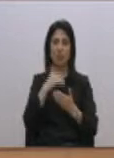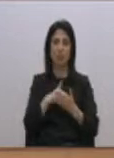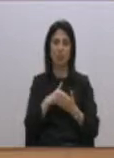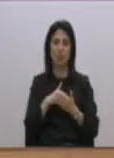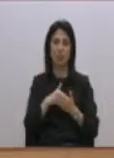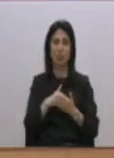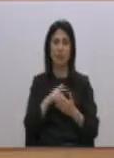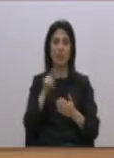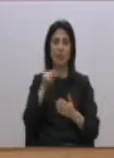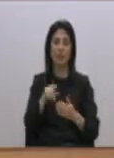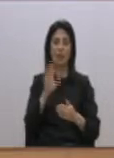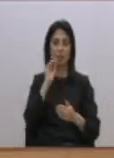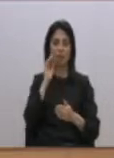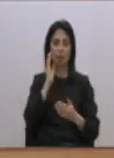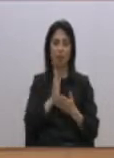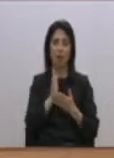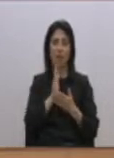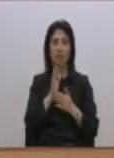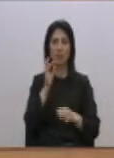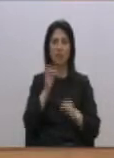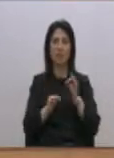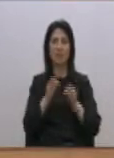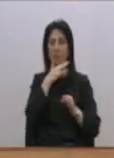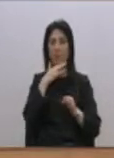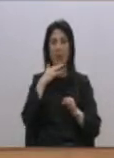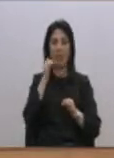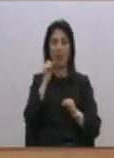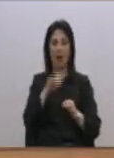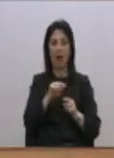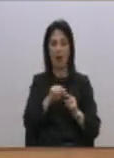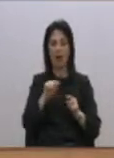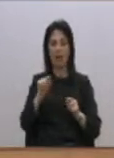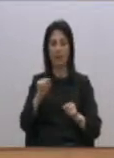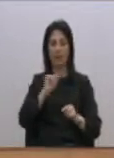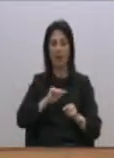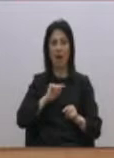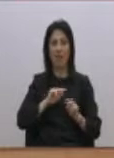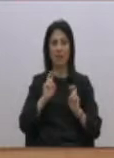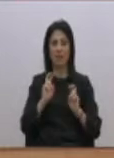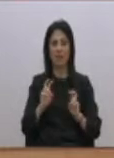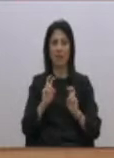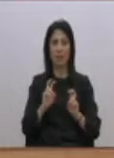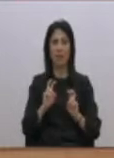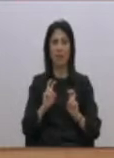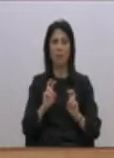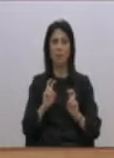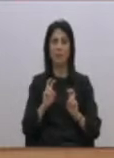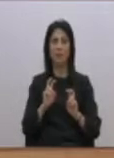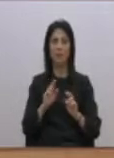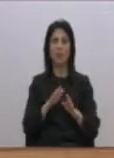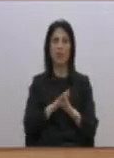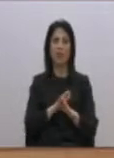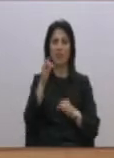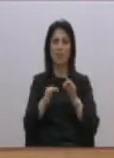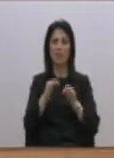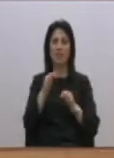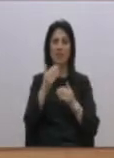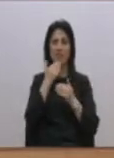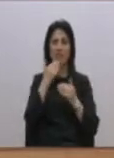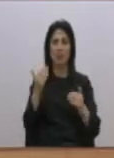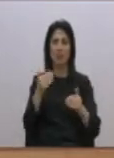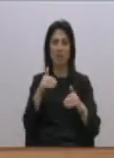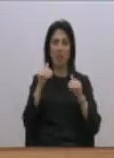ხა, მაშინ როდესაც არსებობს სასამართლოს მრავალი აქტი, რომლებიც ხასიათდებიან სრული ავტონომიური